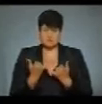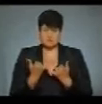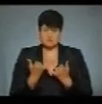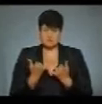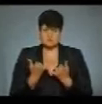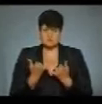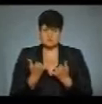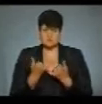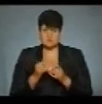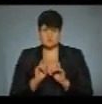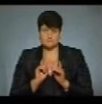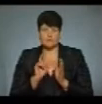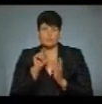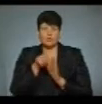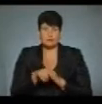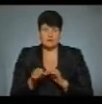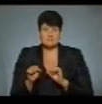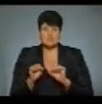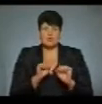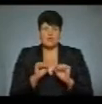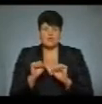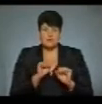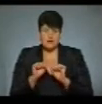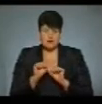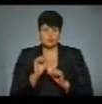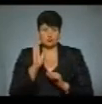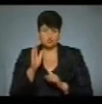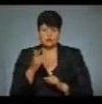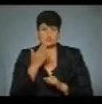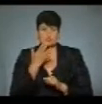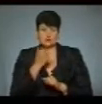дорватися до влади, стати народними депутатами, отримати